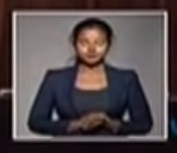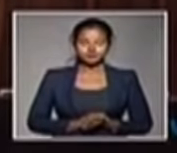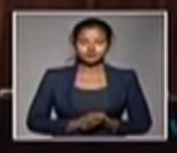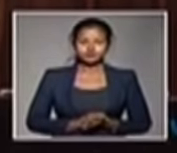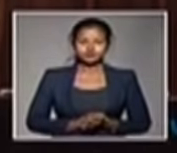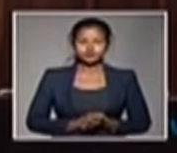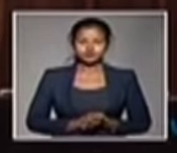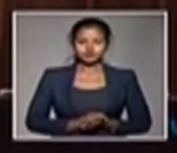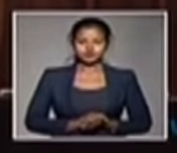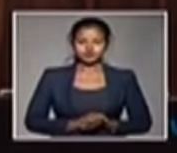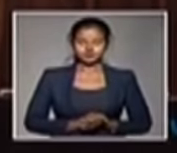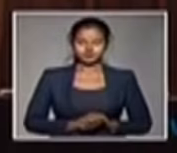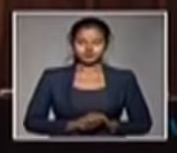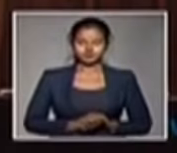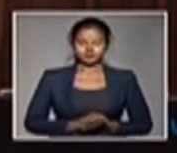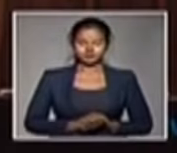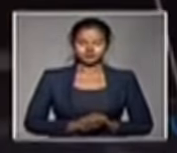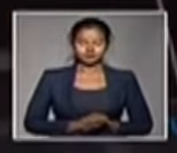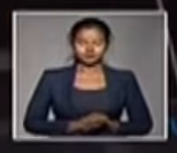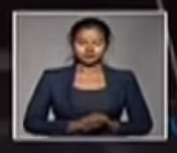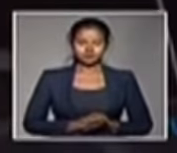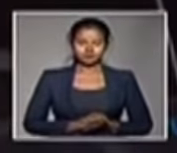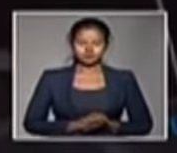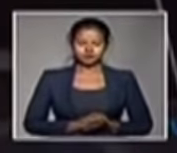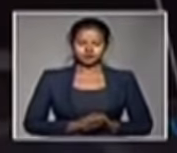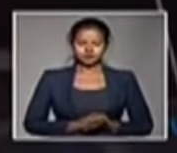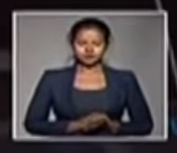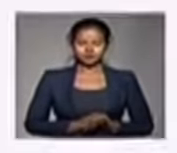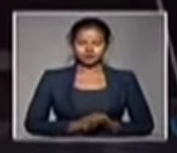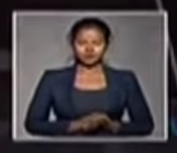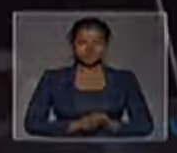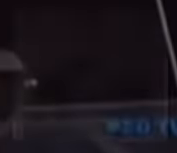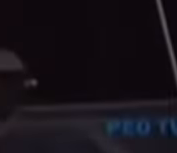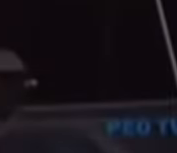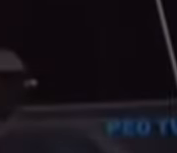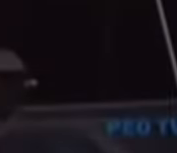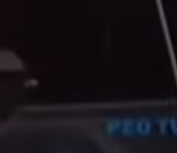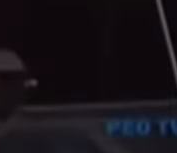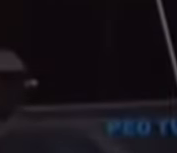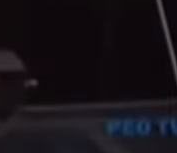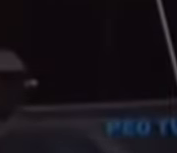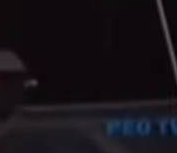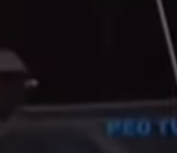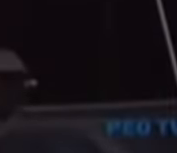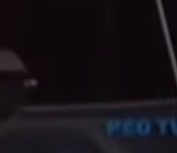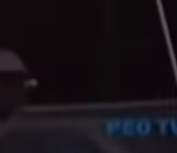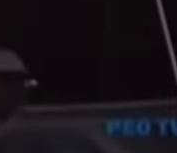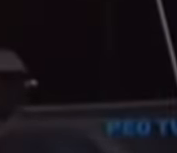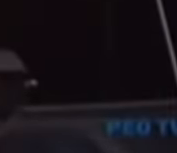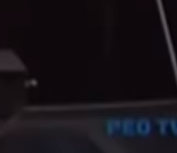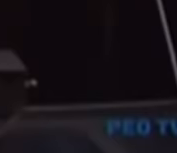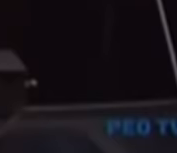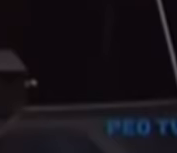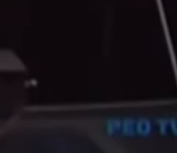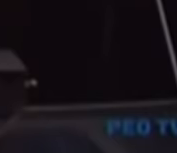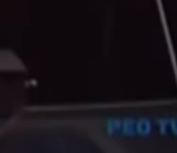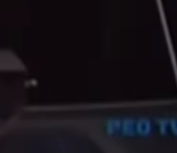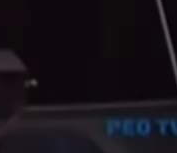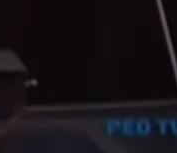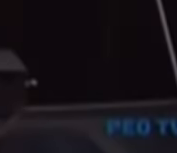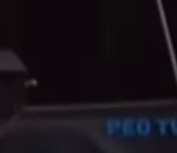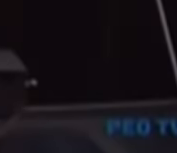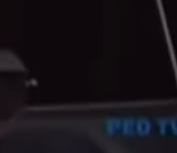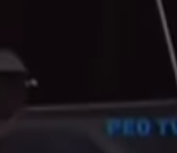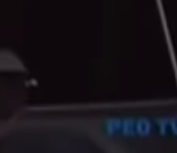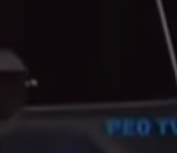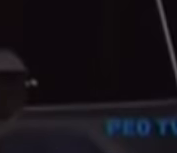බොහොම පැහැදිලිව තියෙනවා ඇයන්නේ රජයේ මුදල් ලෙදවීම පවත්නා වර්ෂය සඳහා දෙන බලද අඩංගු ඒකනේ හර්ෂන් දිසිල්ල මන්ත්‍රීතුමා